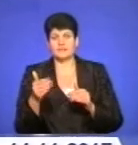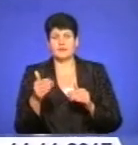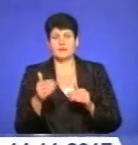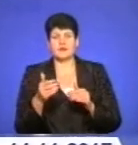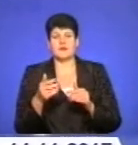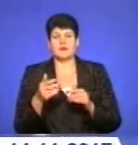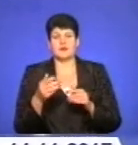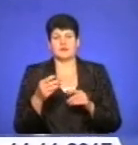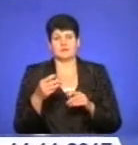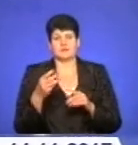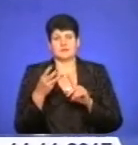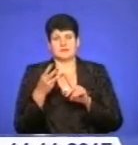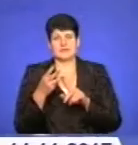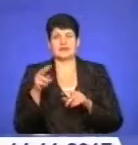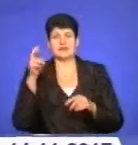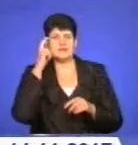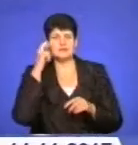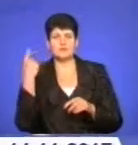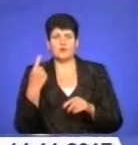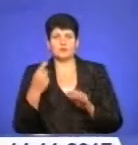трійку лідерів Київська область із показником